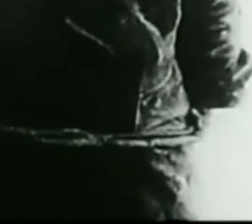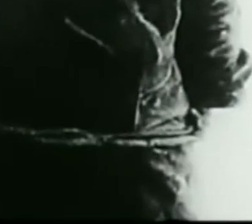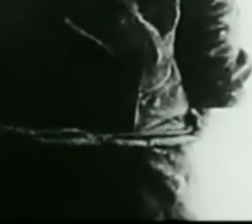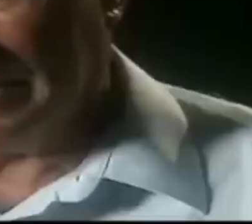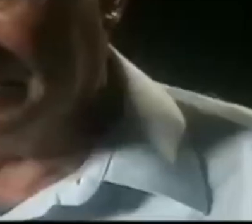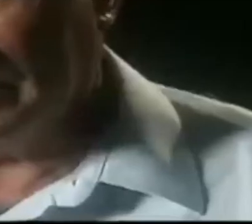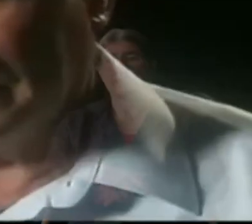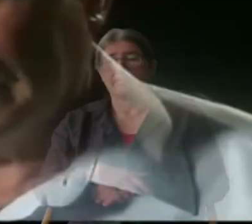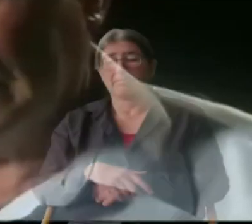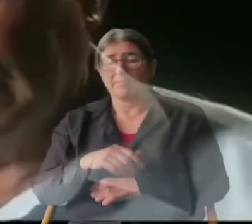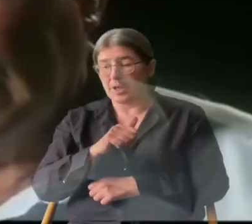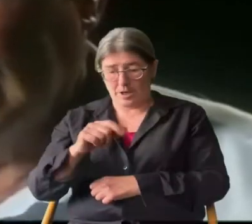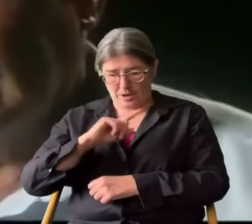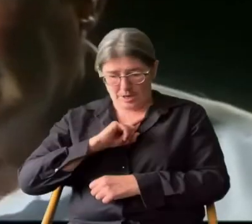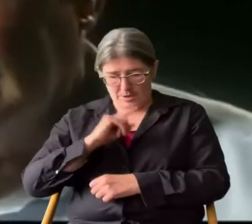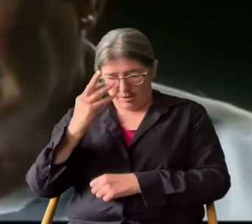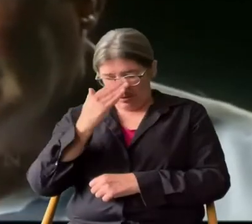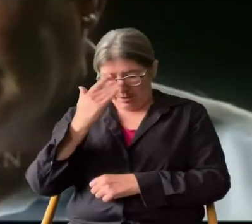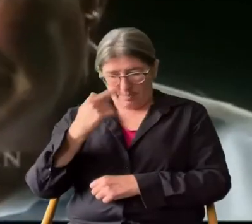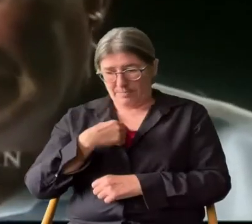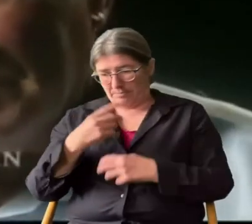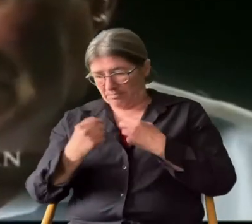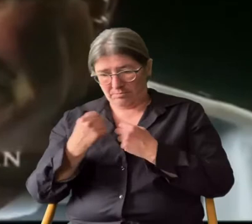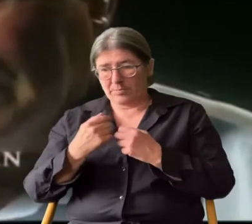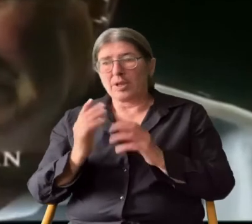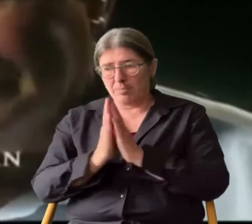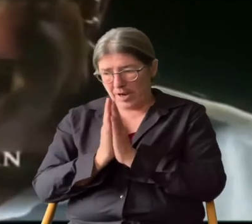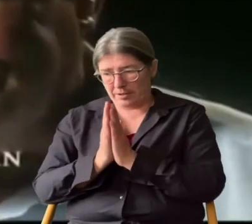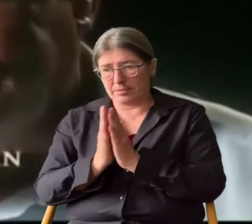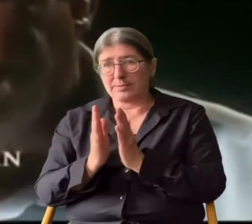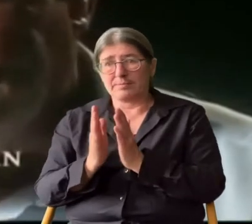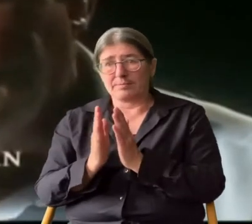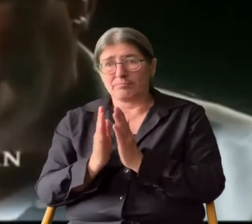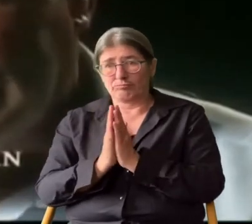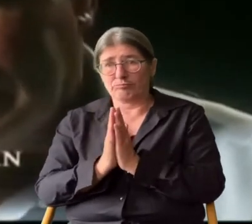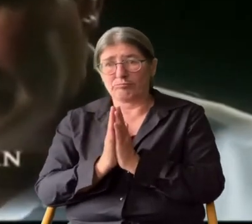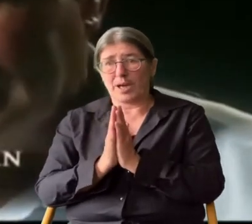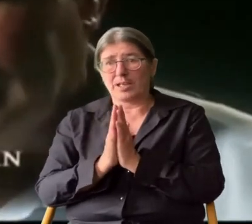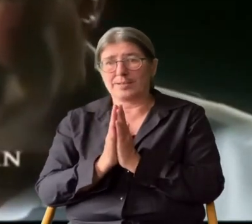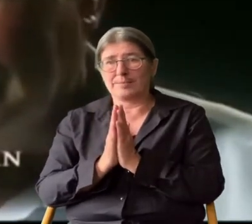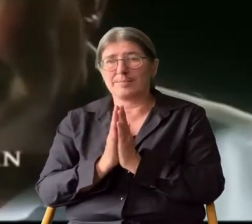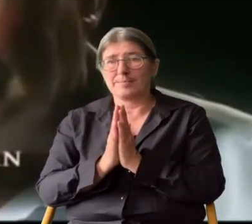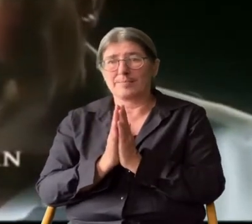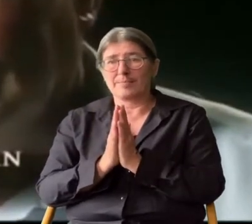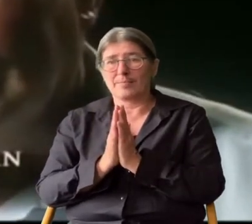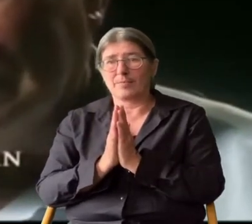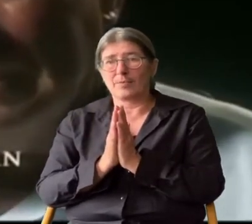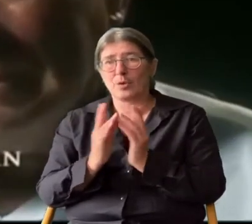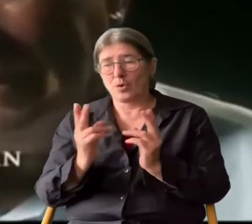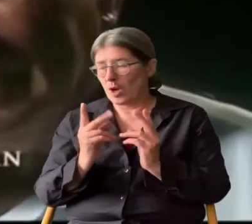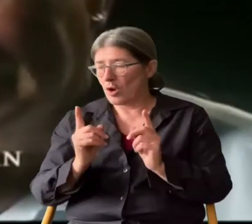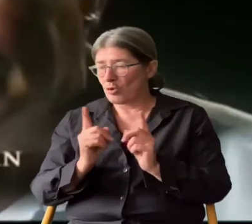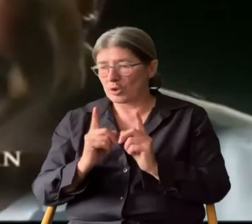Es hatte jeder mit sich selbst zu tun. Es wurde in Gebet gesprochen oder